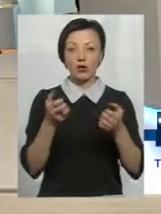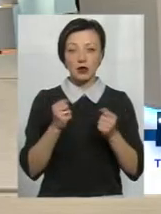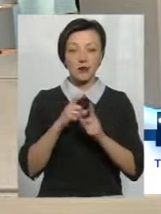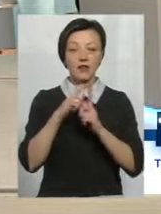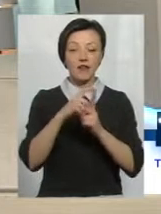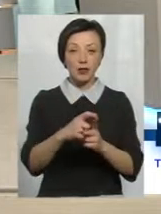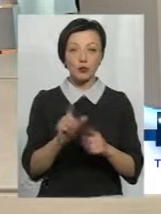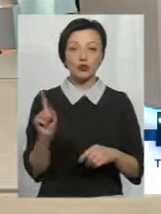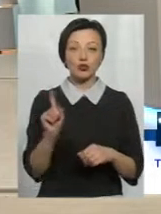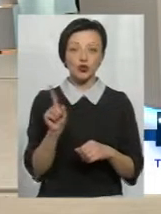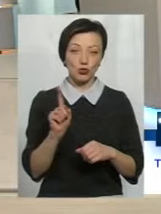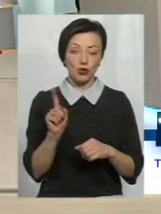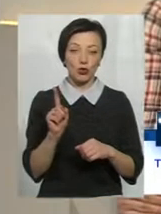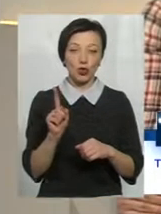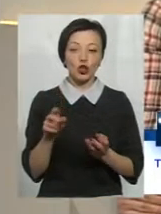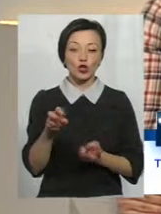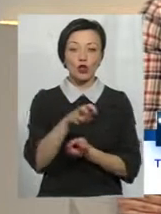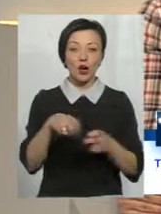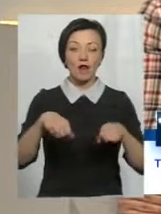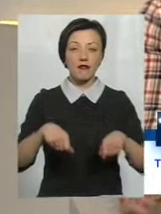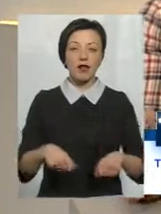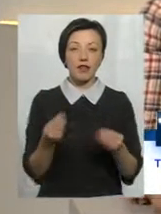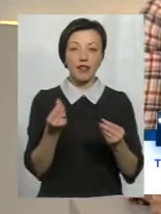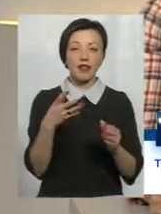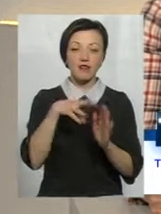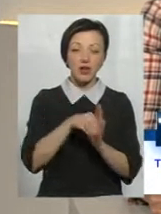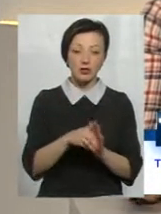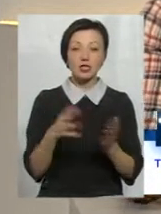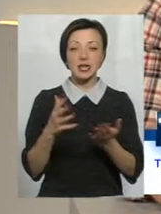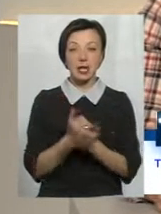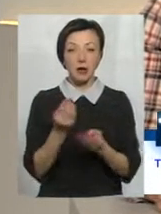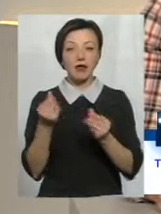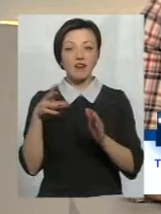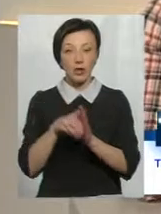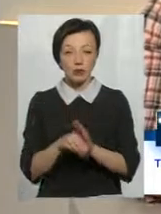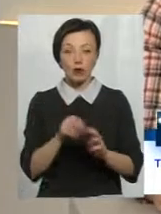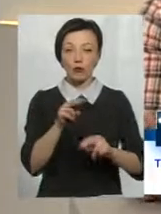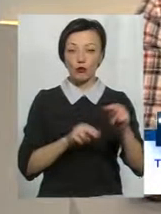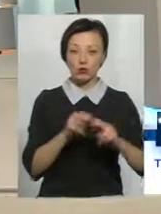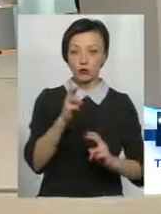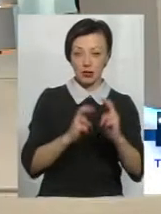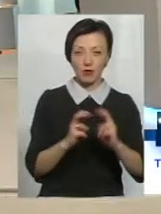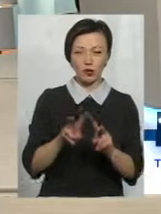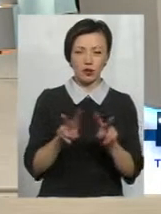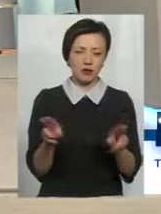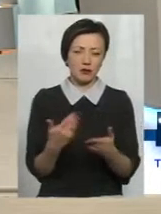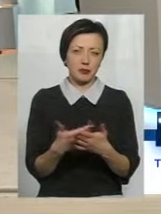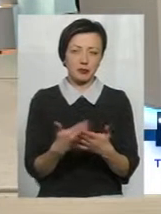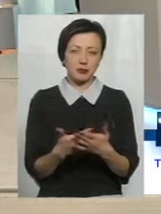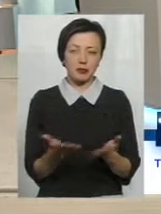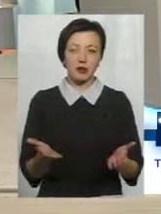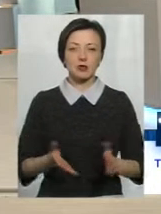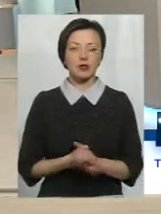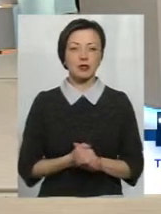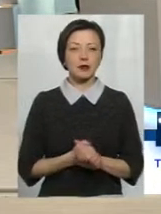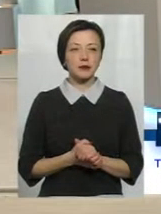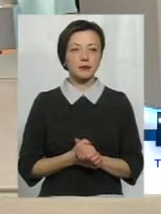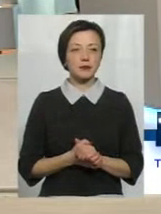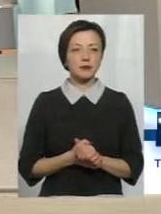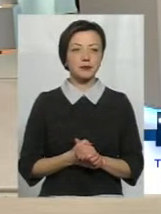відповідь на те, що шукає влада інвестора, знайдемо інвестора, побудуємо завод. Ну, типу того, я так своєю